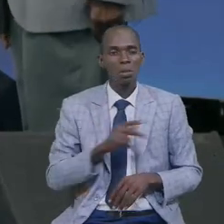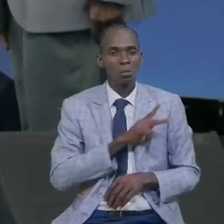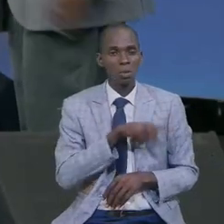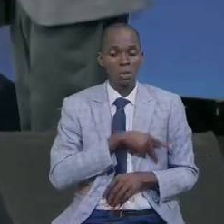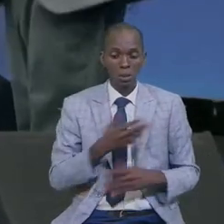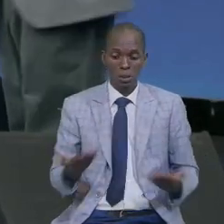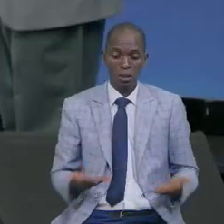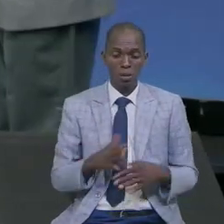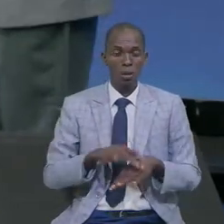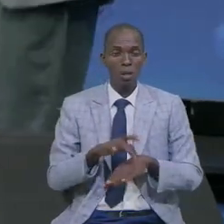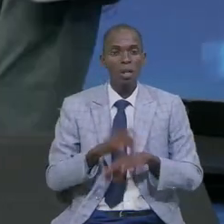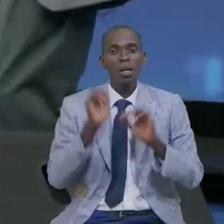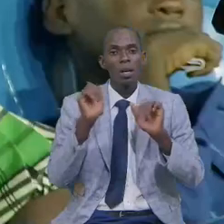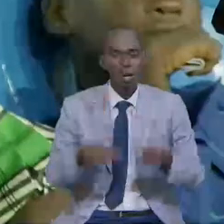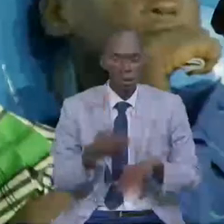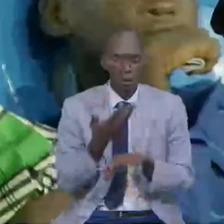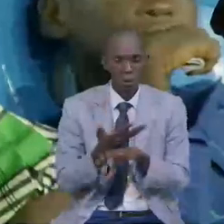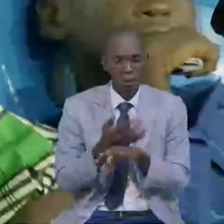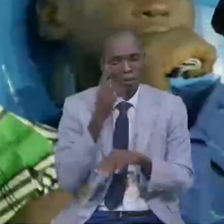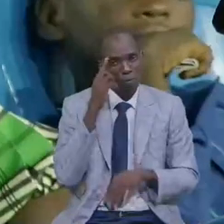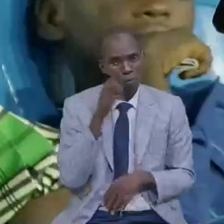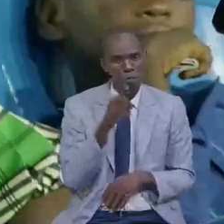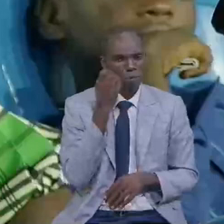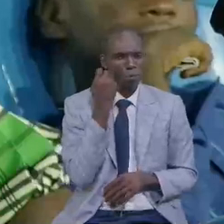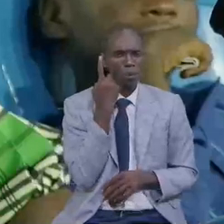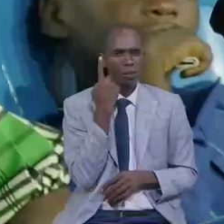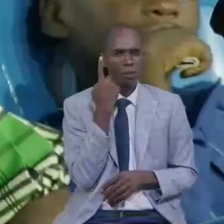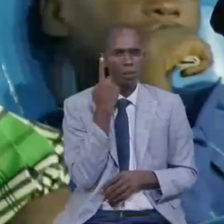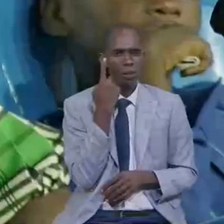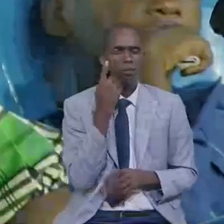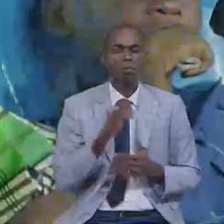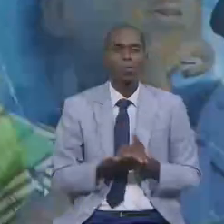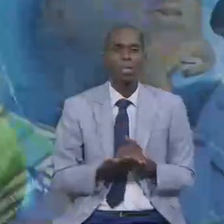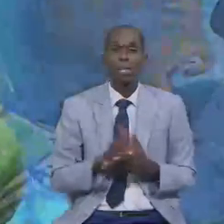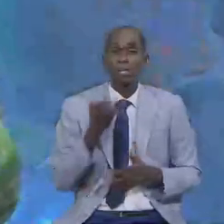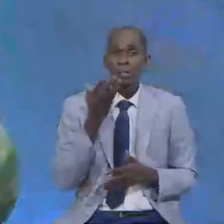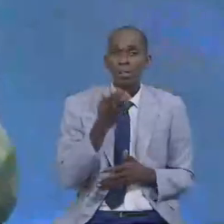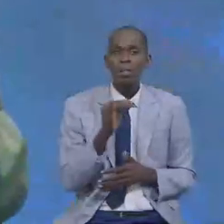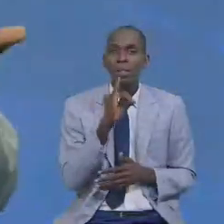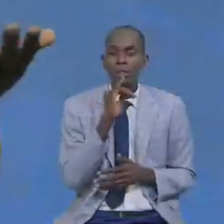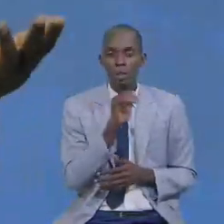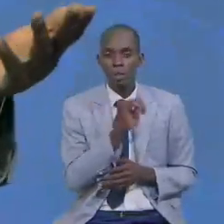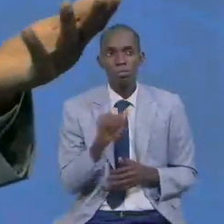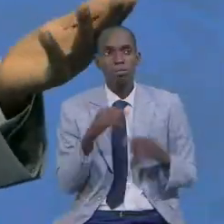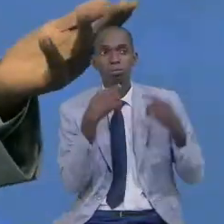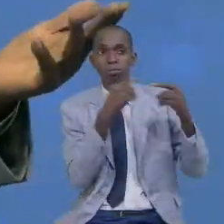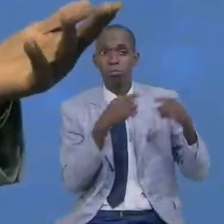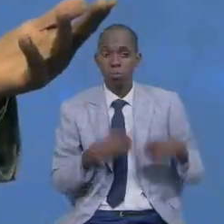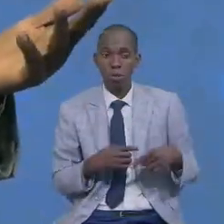terre ne peut plaider pour toi. Vous comprenez? Il y a un conflit